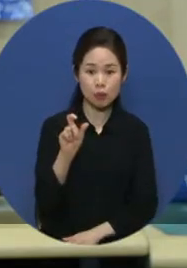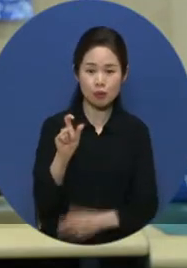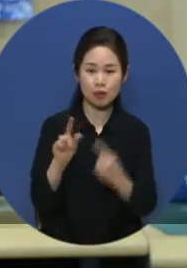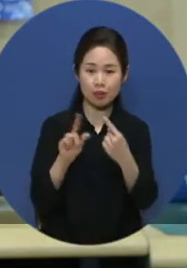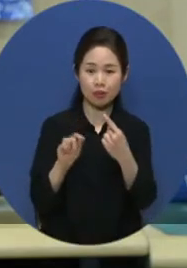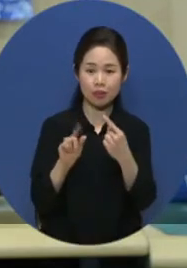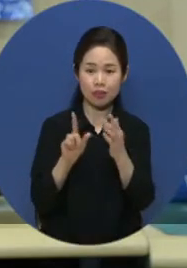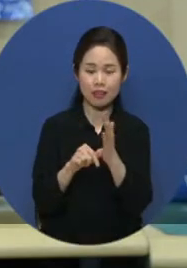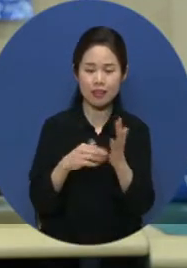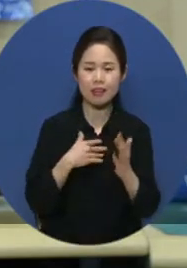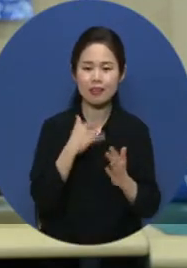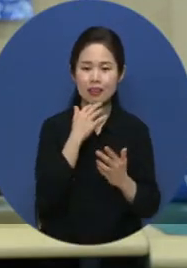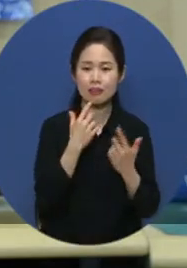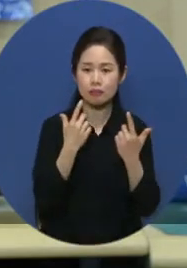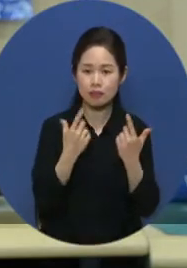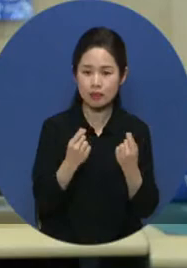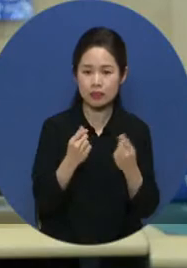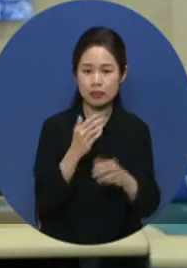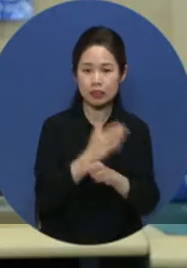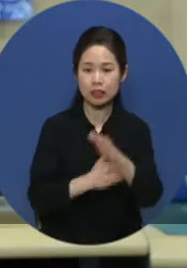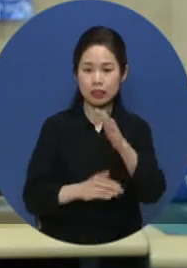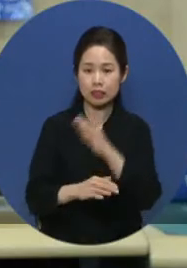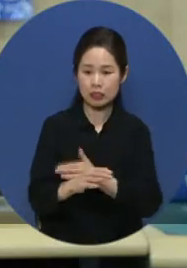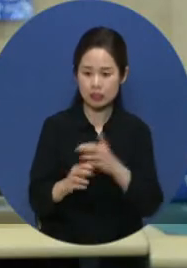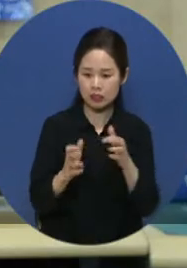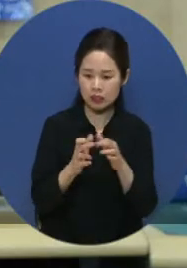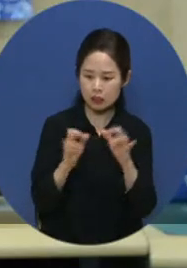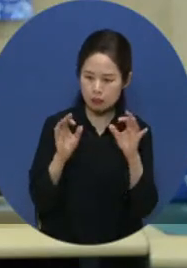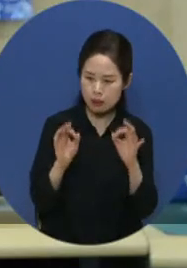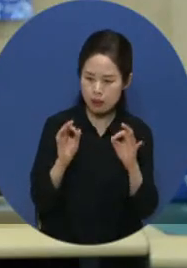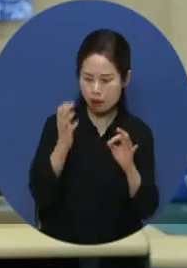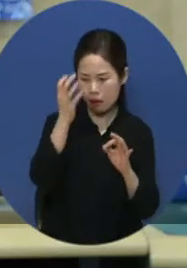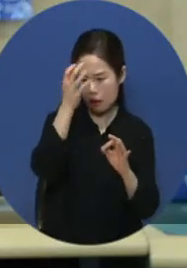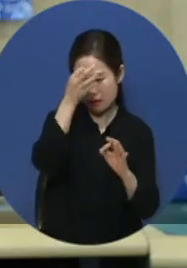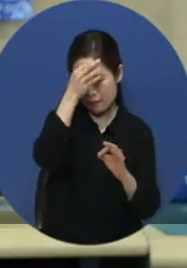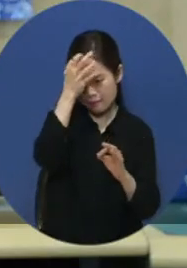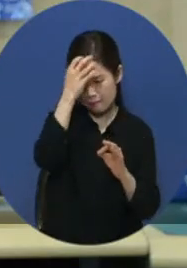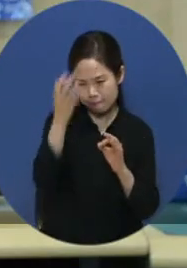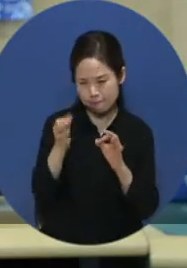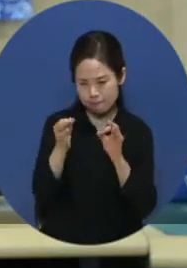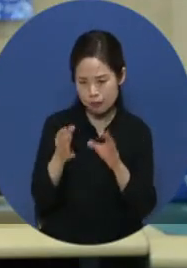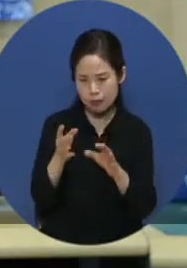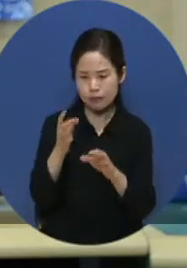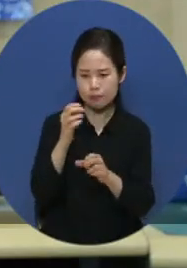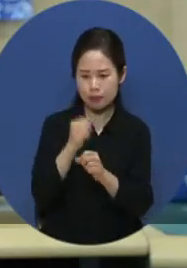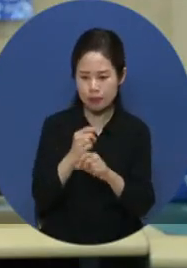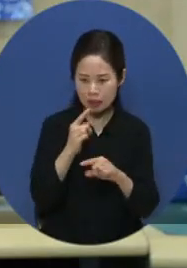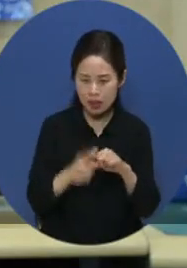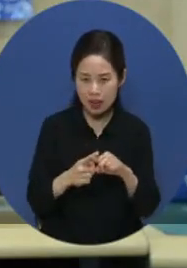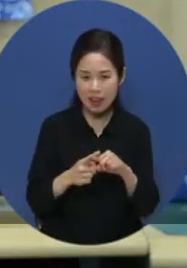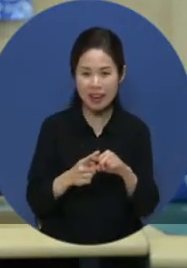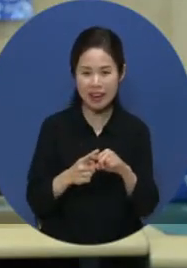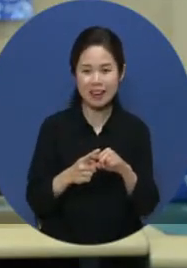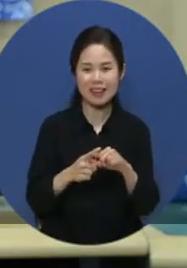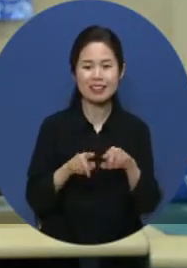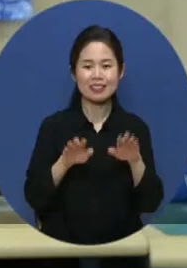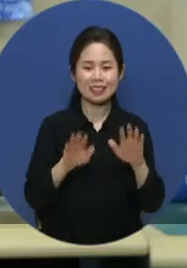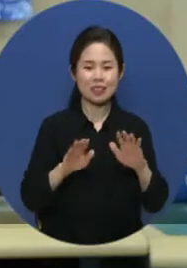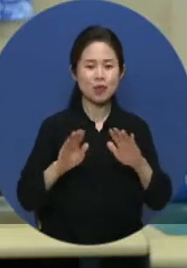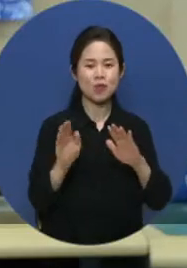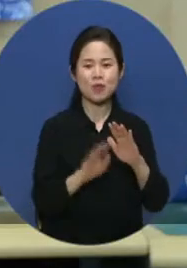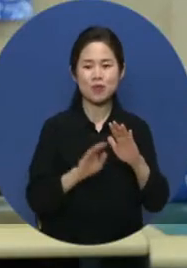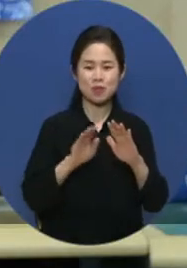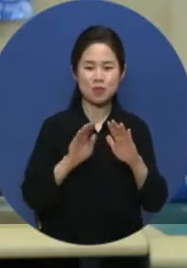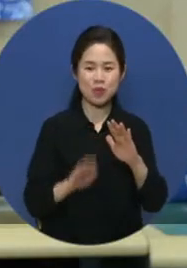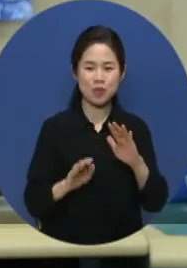동갑인 양손절단장애인 사연을 보고 재능기부차 시작했던 일을 좀 더 잘해보자라는 목표 때문에 이제 재능기부를 버리고